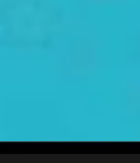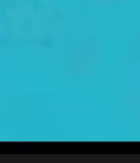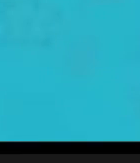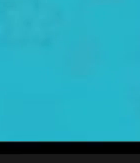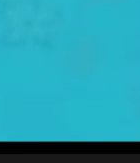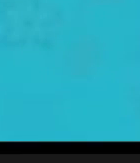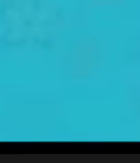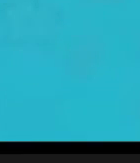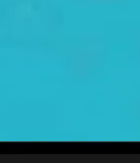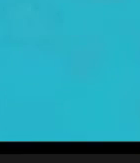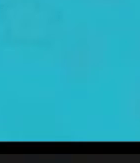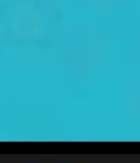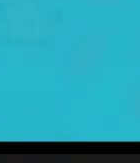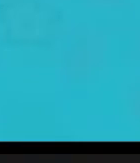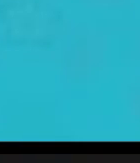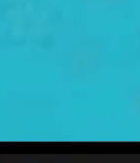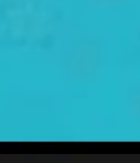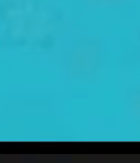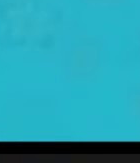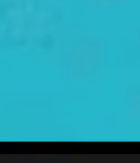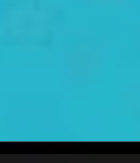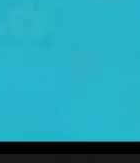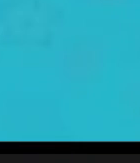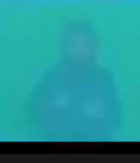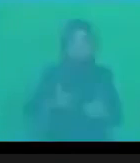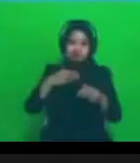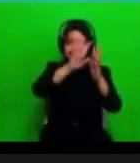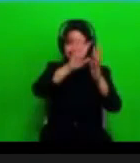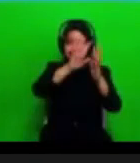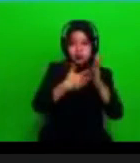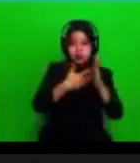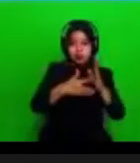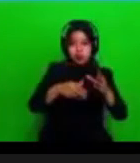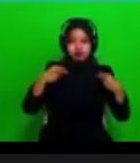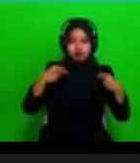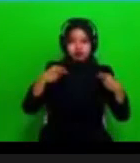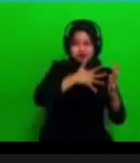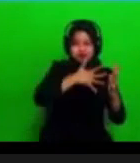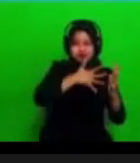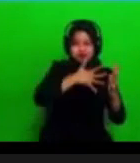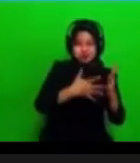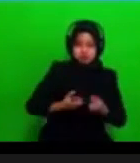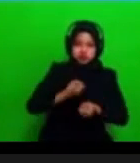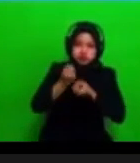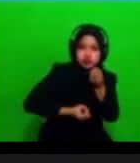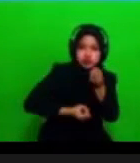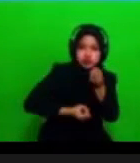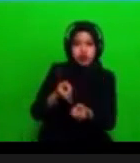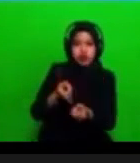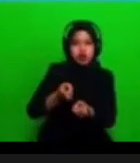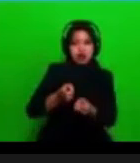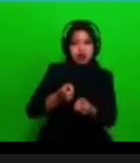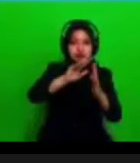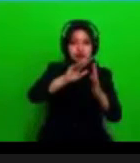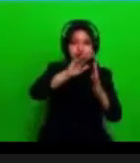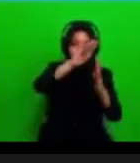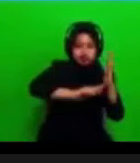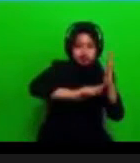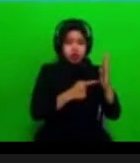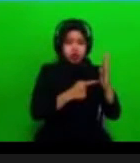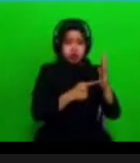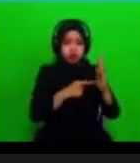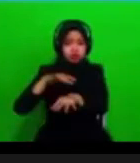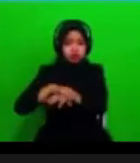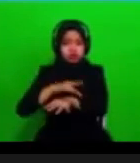kurikulum padahal sebenarnya relevansi pada job loss atau mungkin emerging jobs karena perubahan 4.0